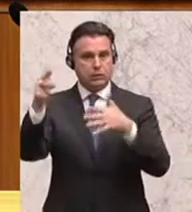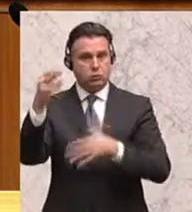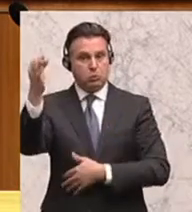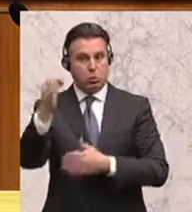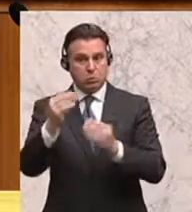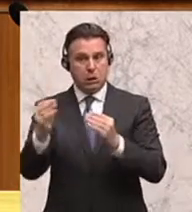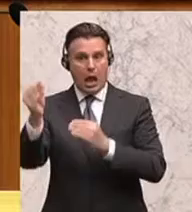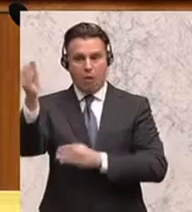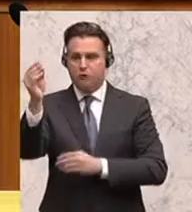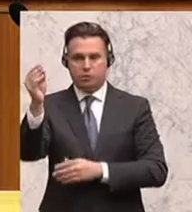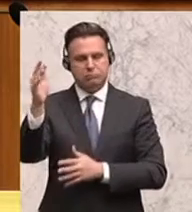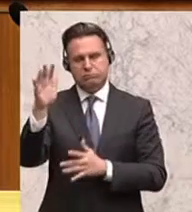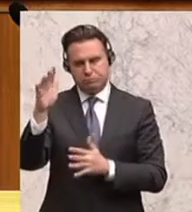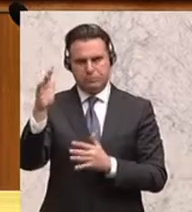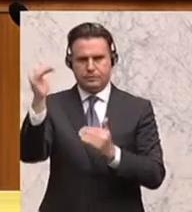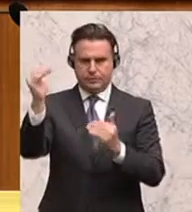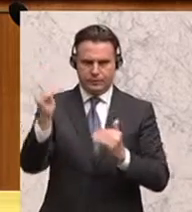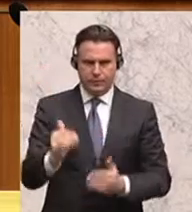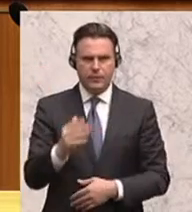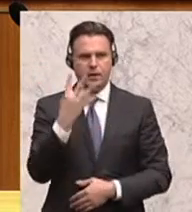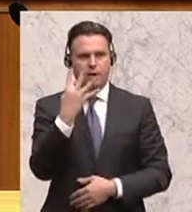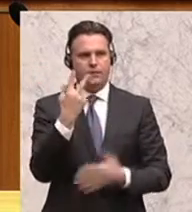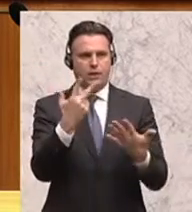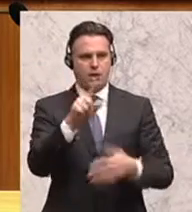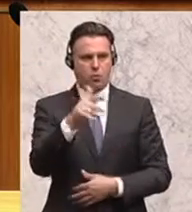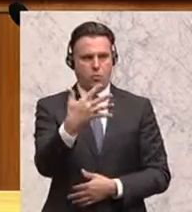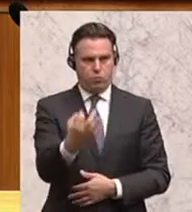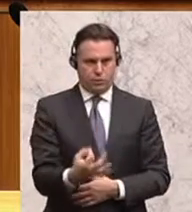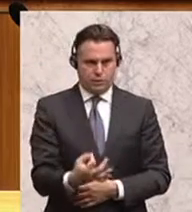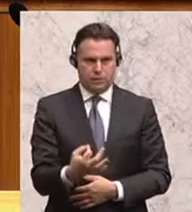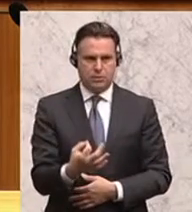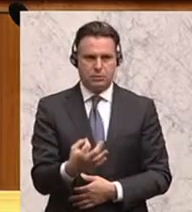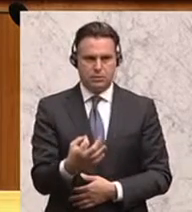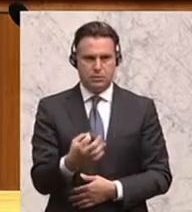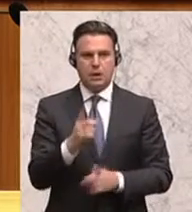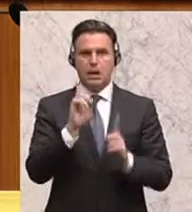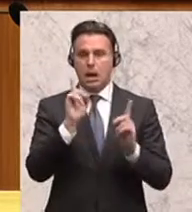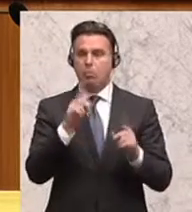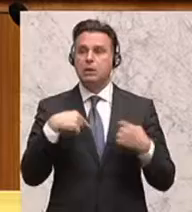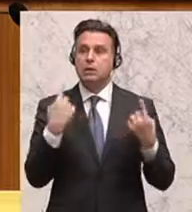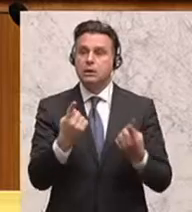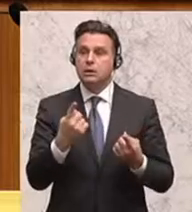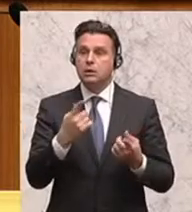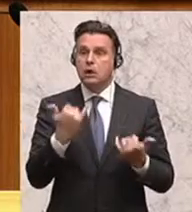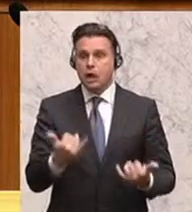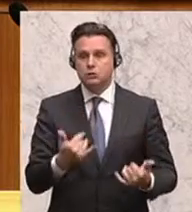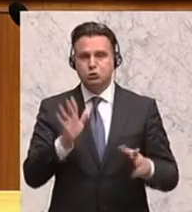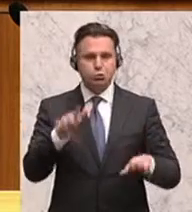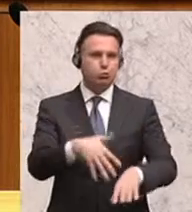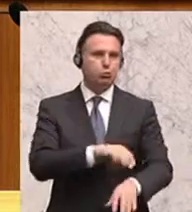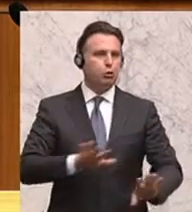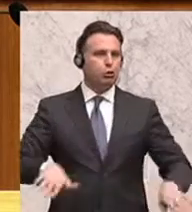erreicht aber immerhin 84 5 prozent also kein anlass dass man sich zurücklehnen